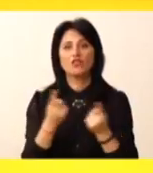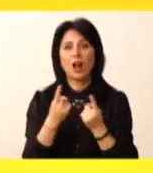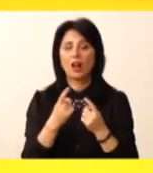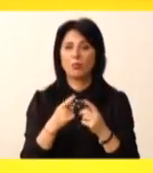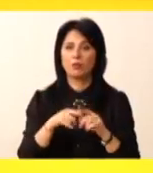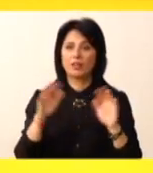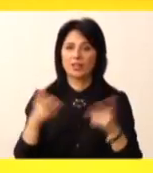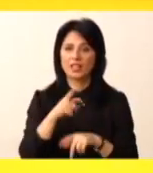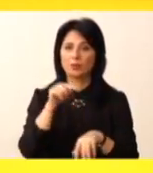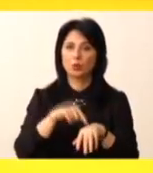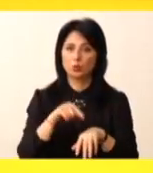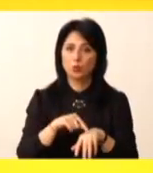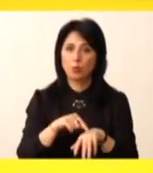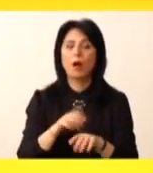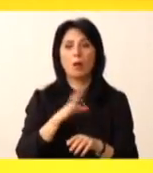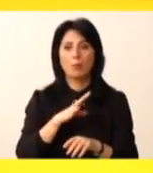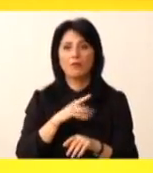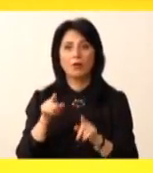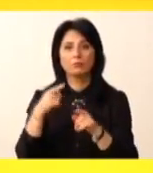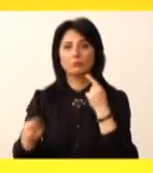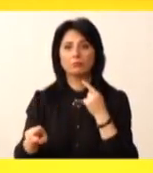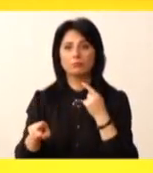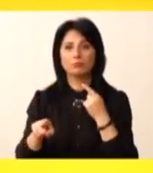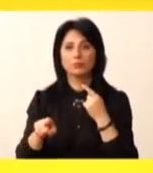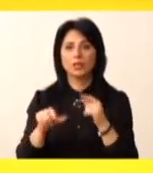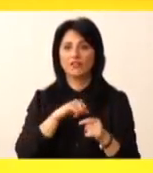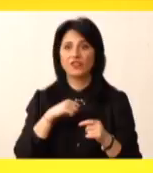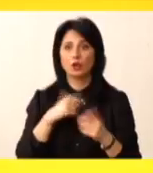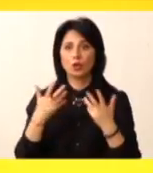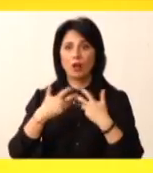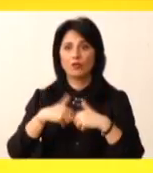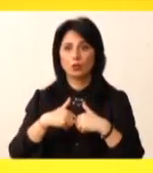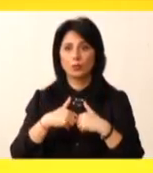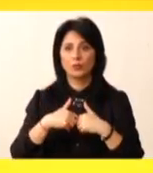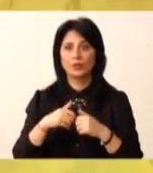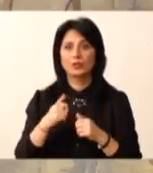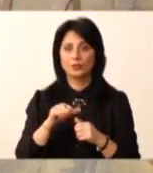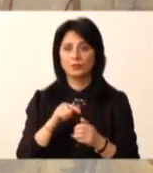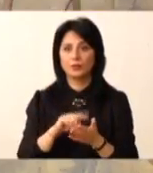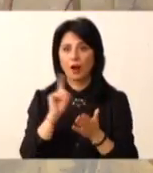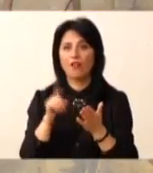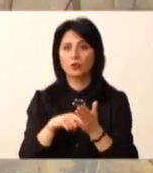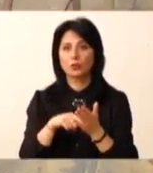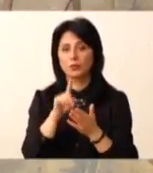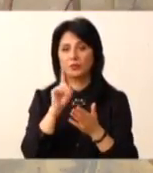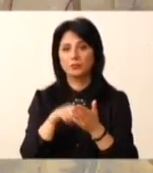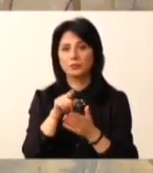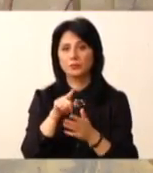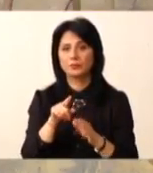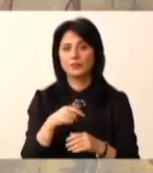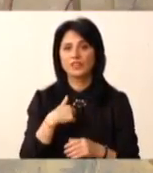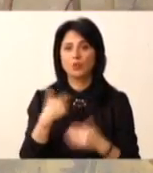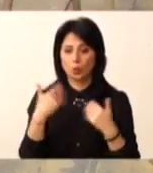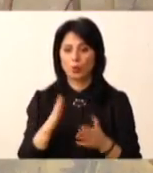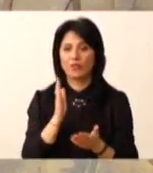კლასიკური ანთებისაგან განსხვავდება თავის ბუნებით, იმიტომ რომ არის აუტოიმუნური. თია კითხვა არის, მე როგორც ხვდები, წაგვიკითხე. თუ მე